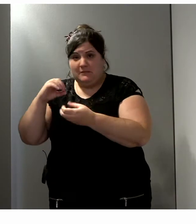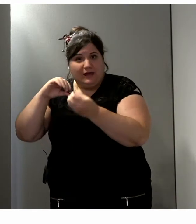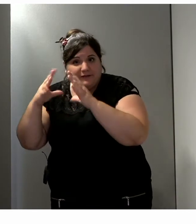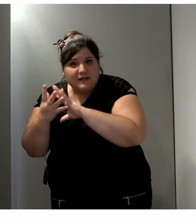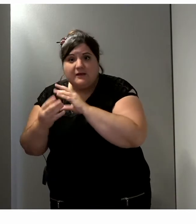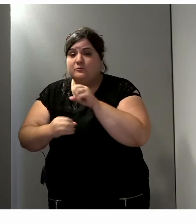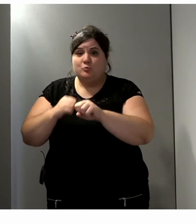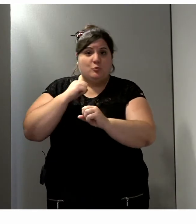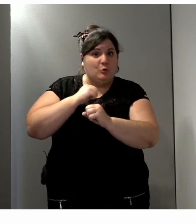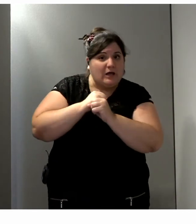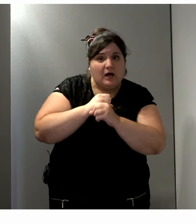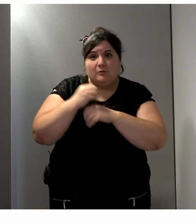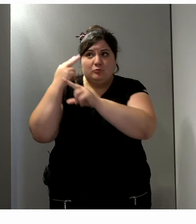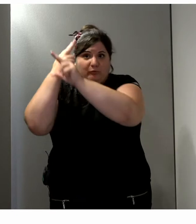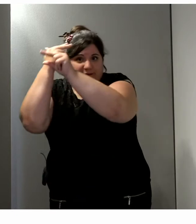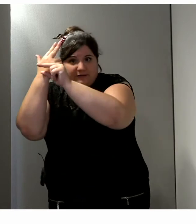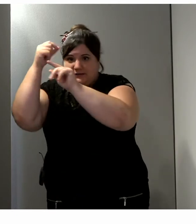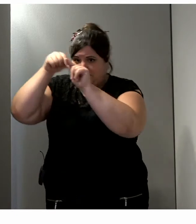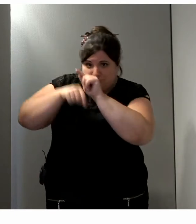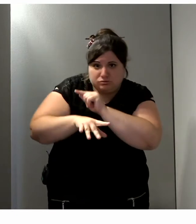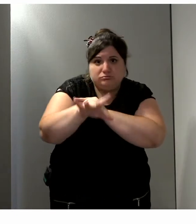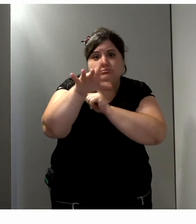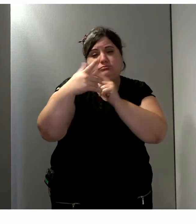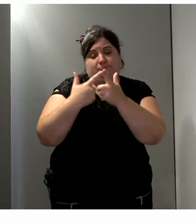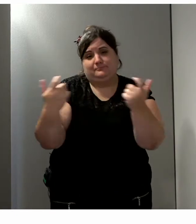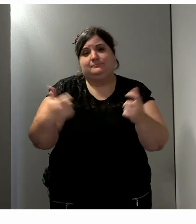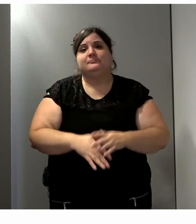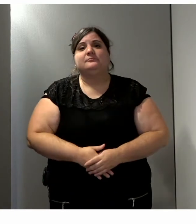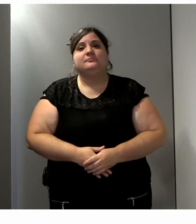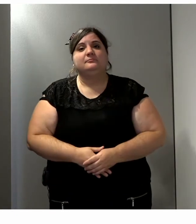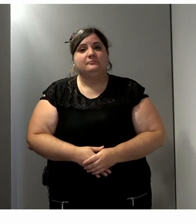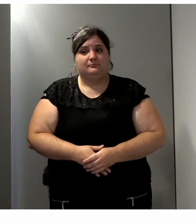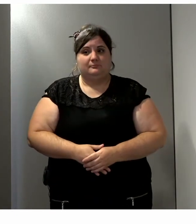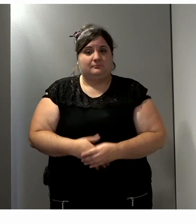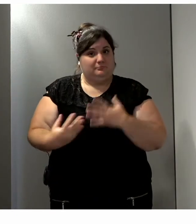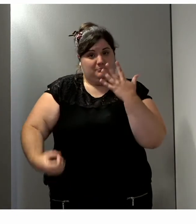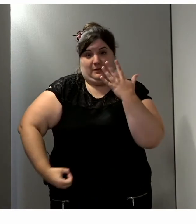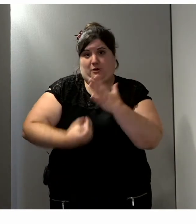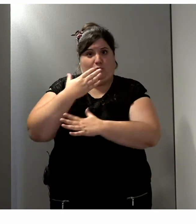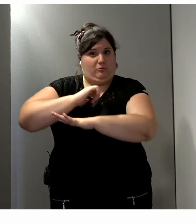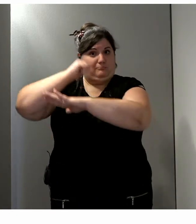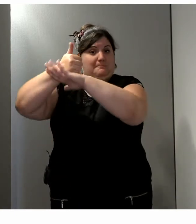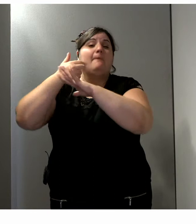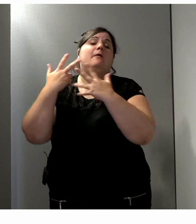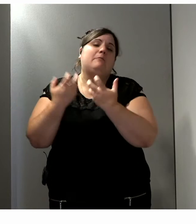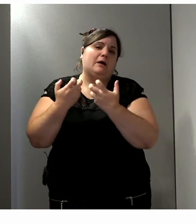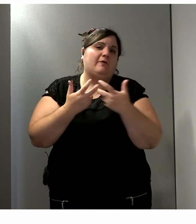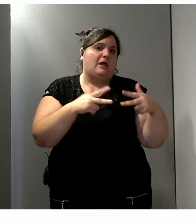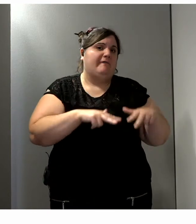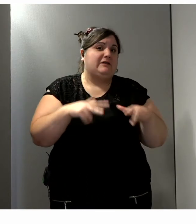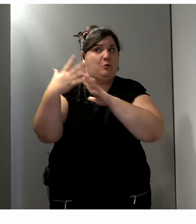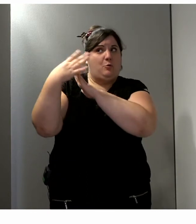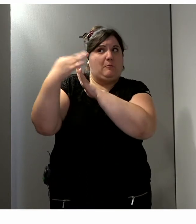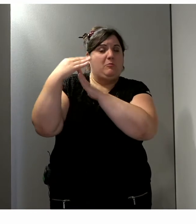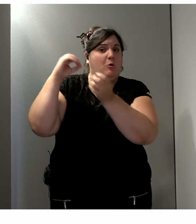Internet. Et puis on a de nouveaux acteurs très puissants, très présents, notamment les plateformes de vidéo par abonnement qui sont maintenant dans